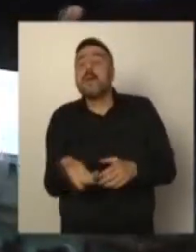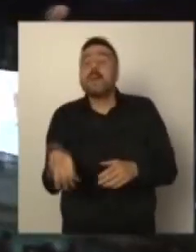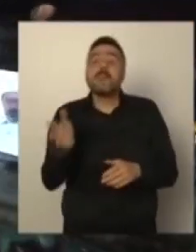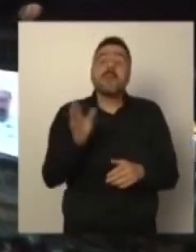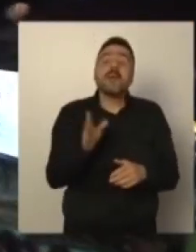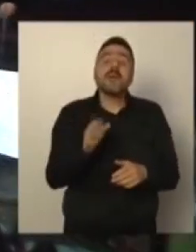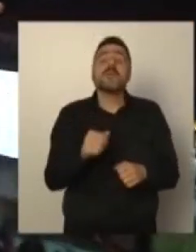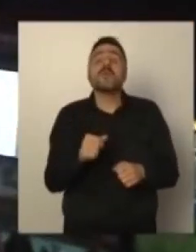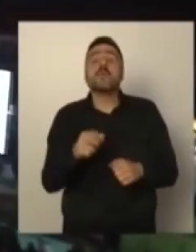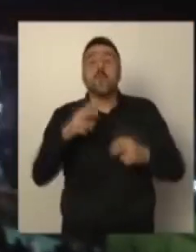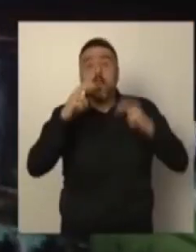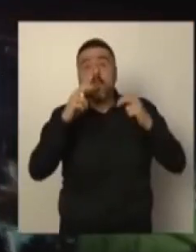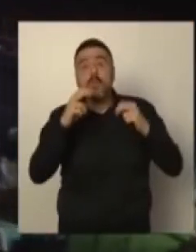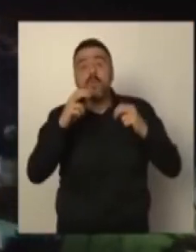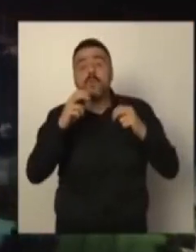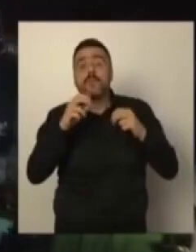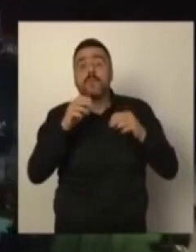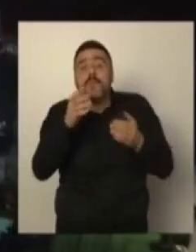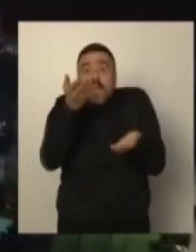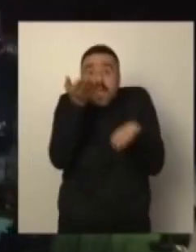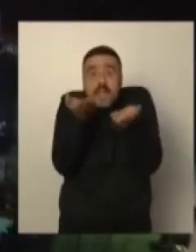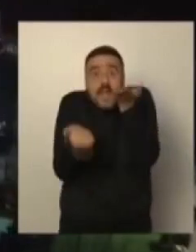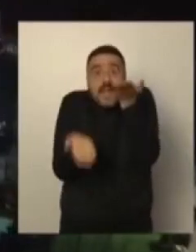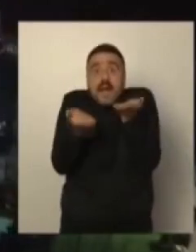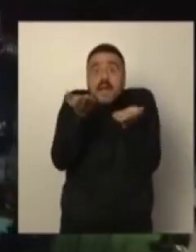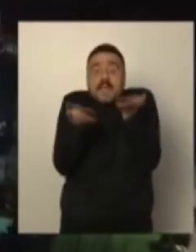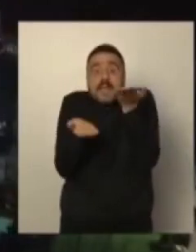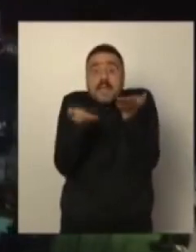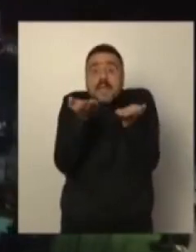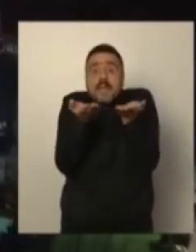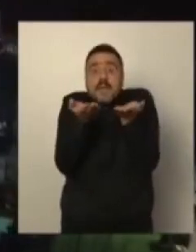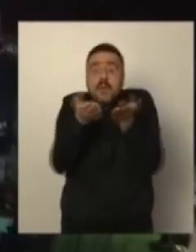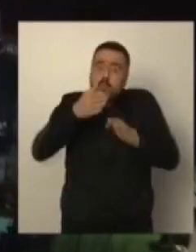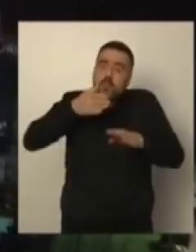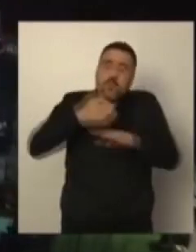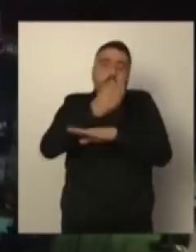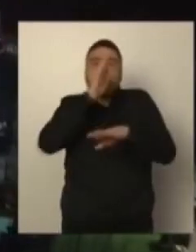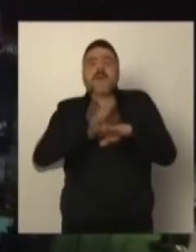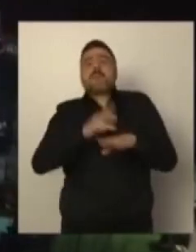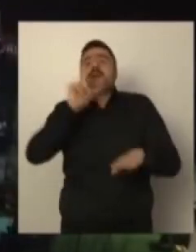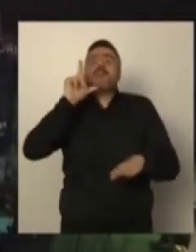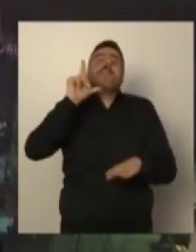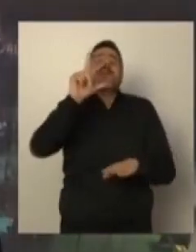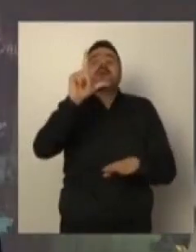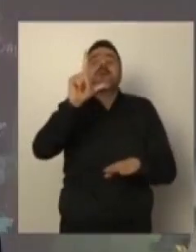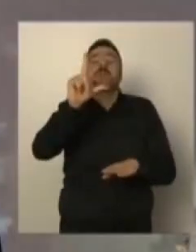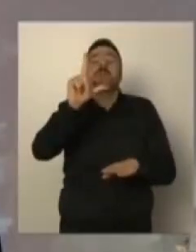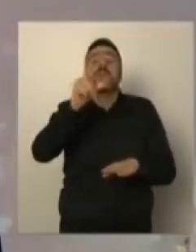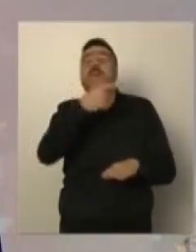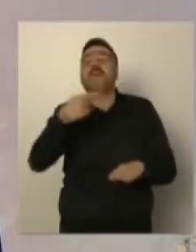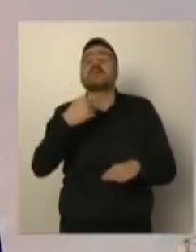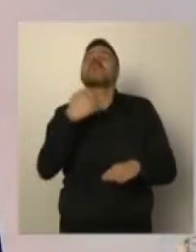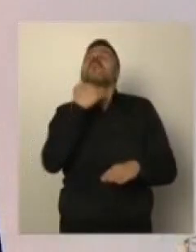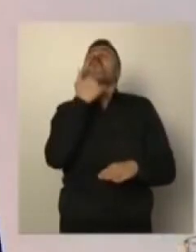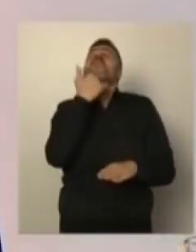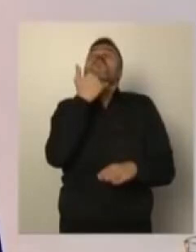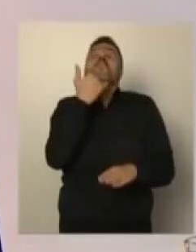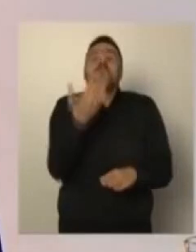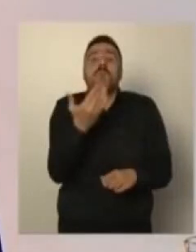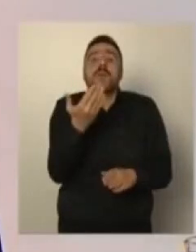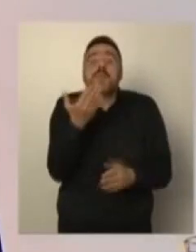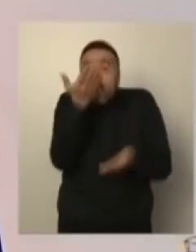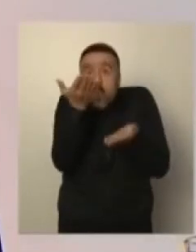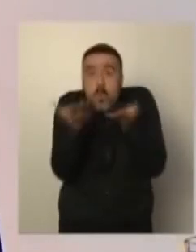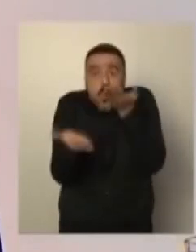ilke ölçüyü, tartıyı tam yapmak. Yine buyuruyor ki Rabbimiz ölçtüğünüz